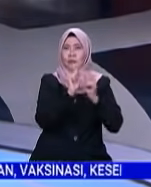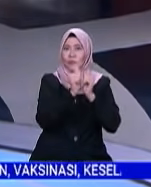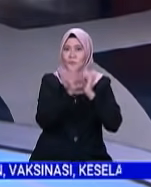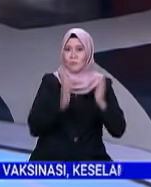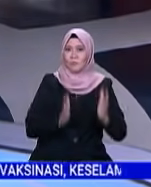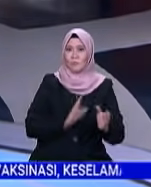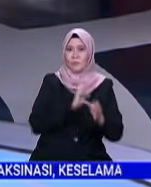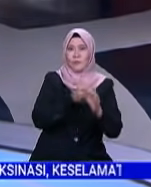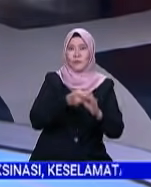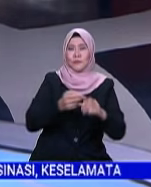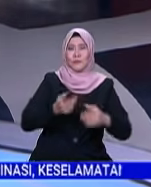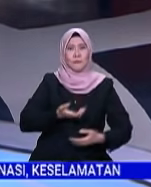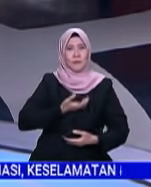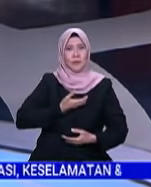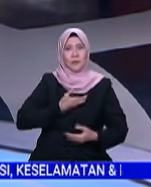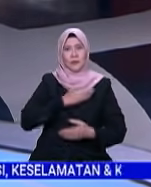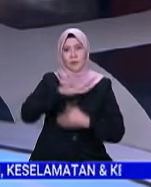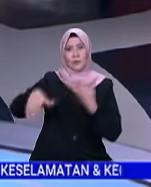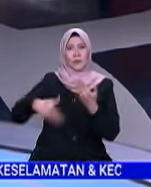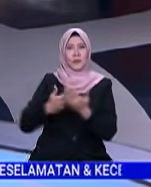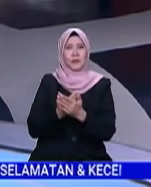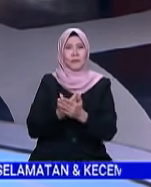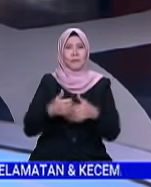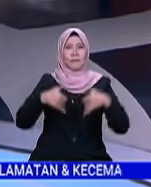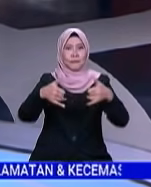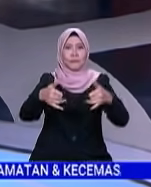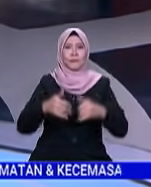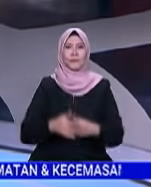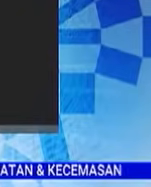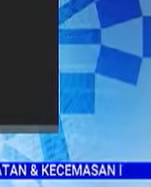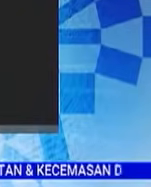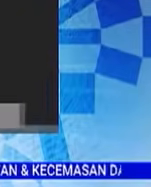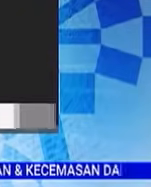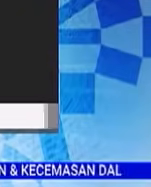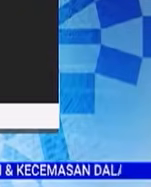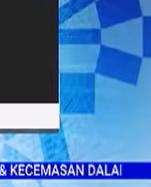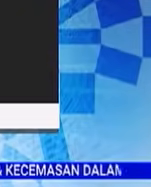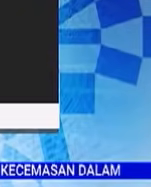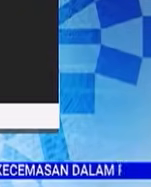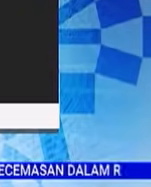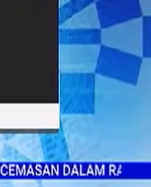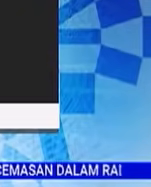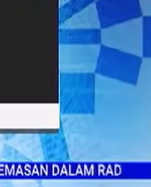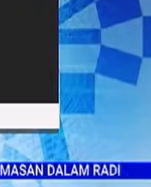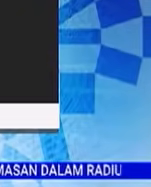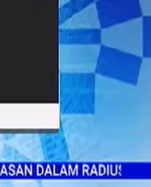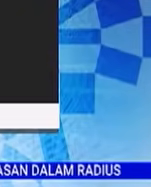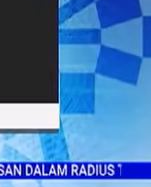kedudukan semasa pingat keseluruhan.